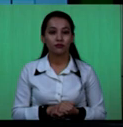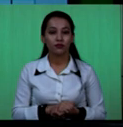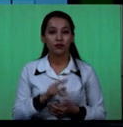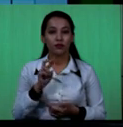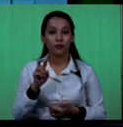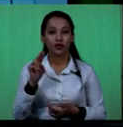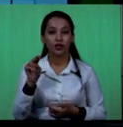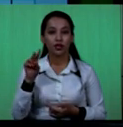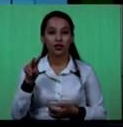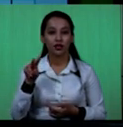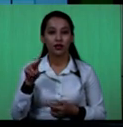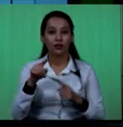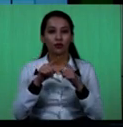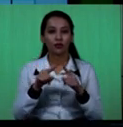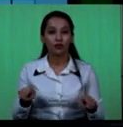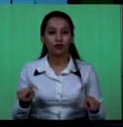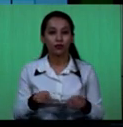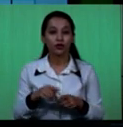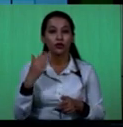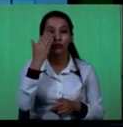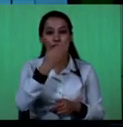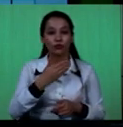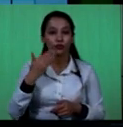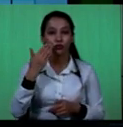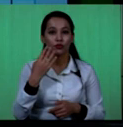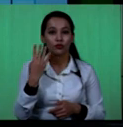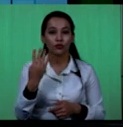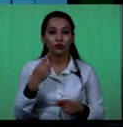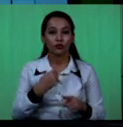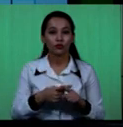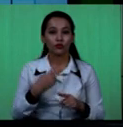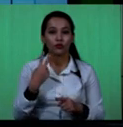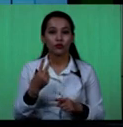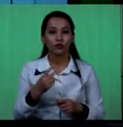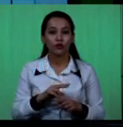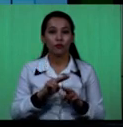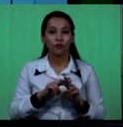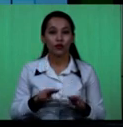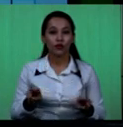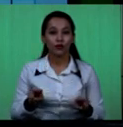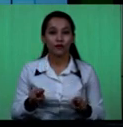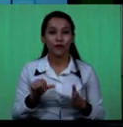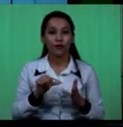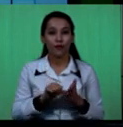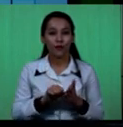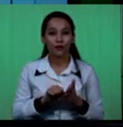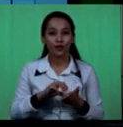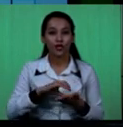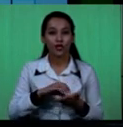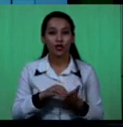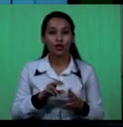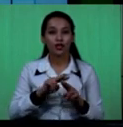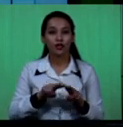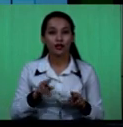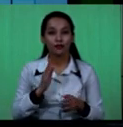B, D, L uchburchaklar yuzasi 4 qo'shuv 2 barobar 6 ta katakka teng